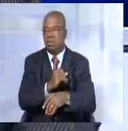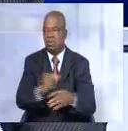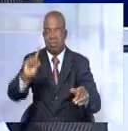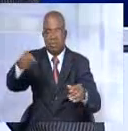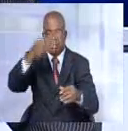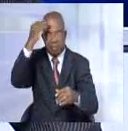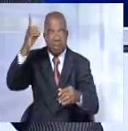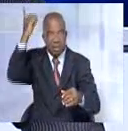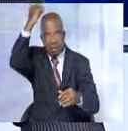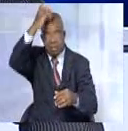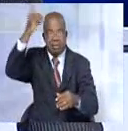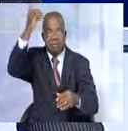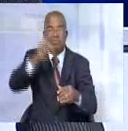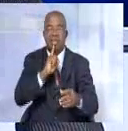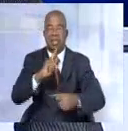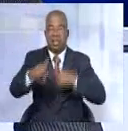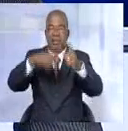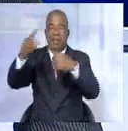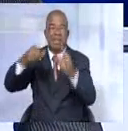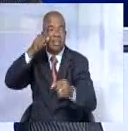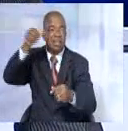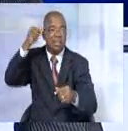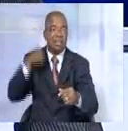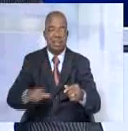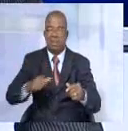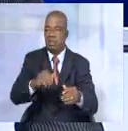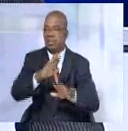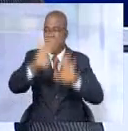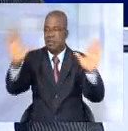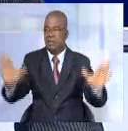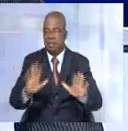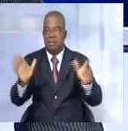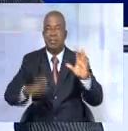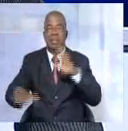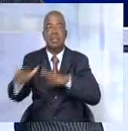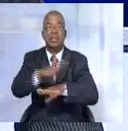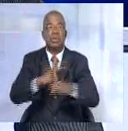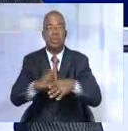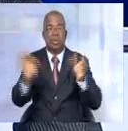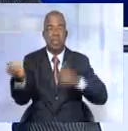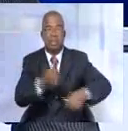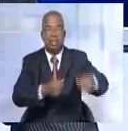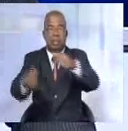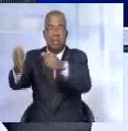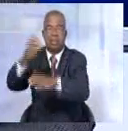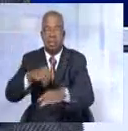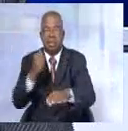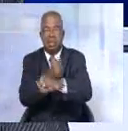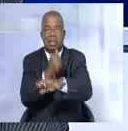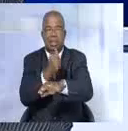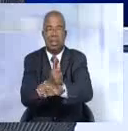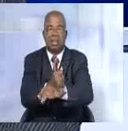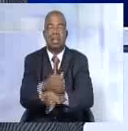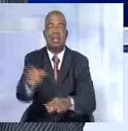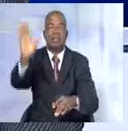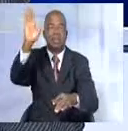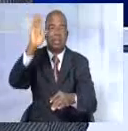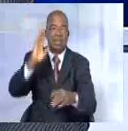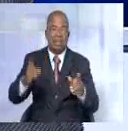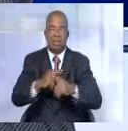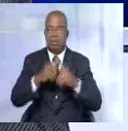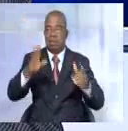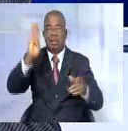Daniel Kablan-Duncan s'est rendu hier dimanche sur le chantier de l'autoroute Abidjan-Grand Bassam. Le chef du gouvernement ivoirien a